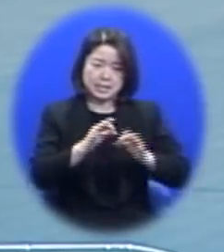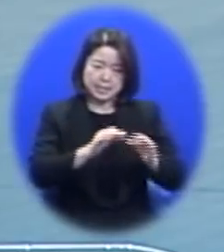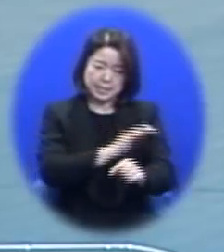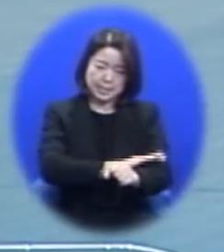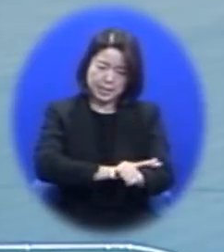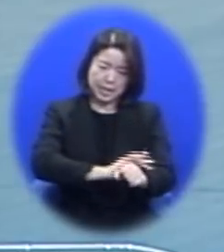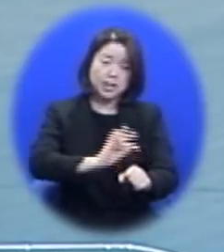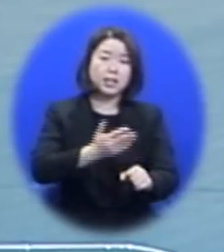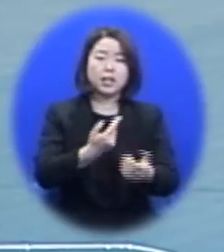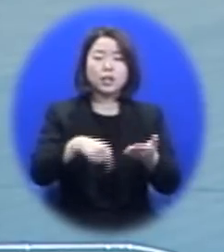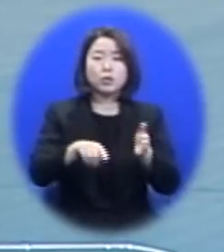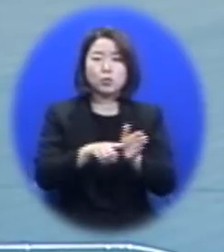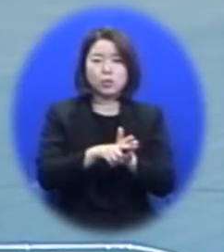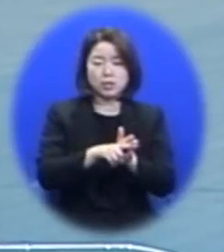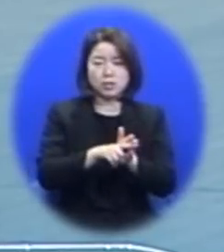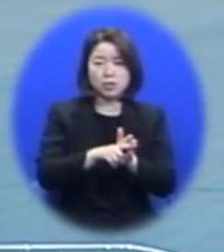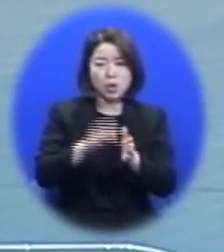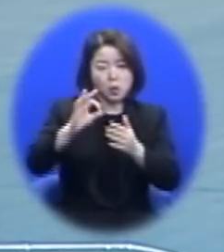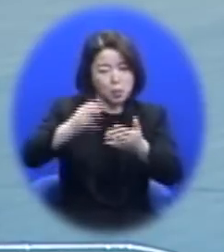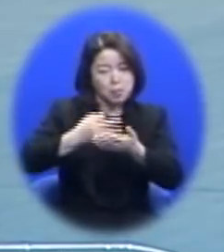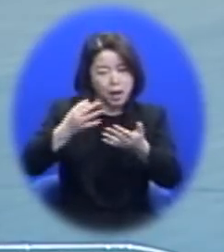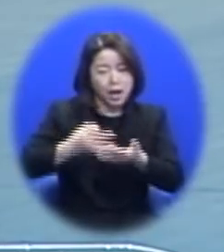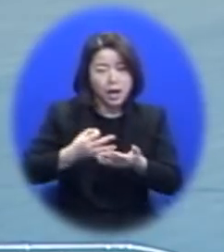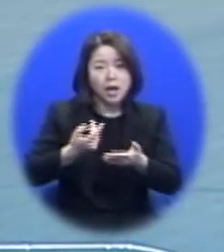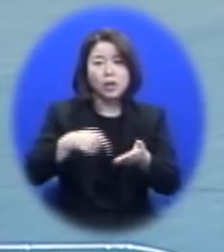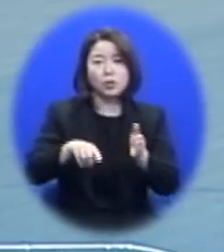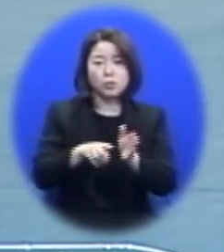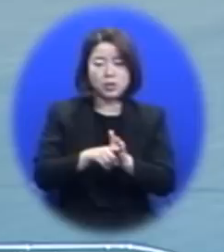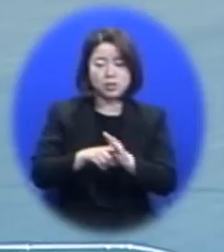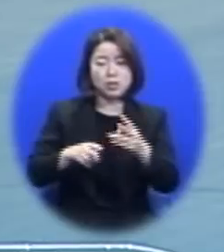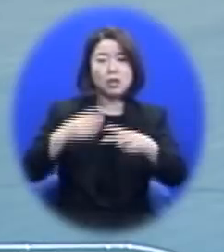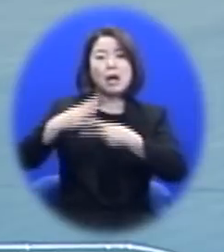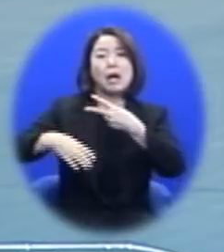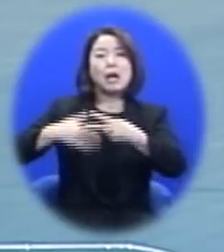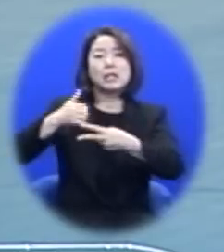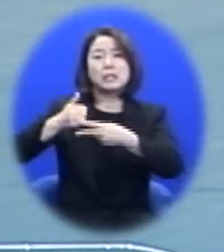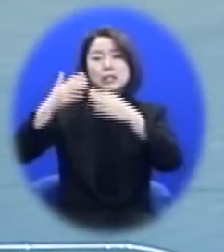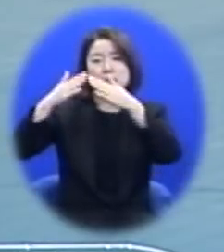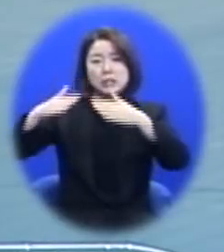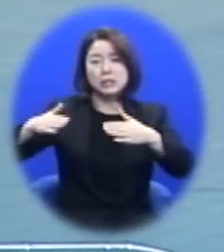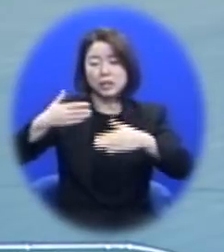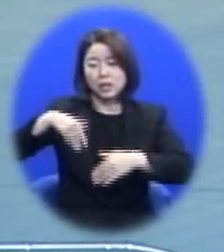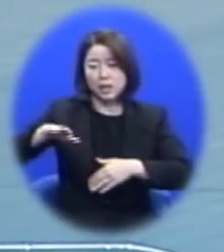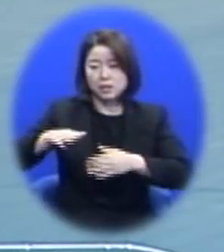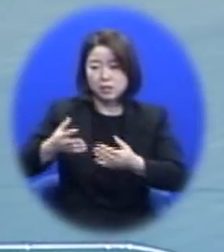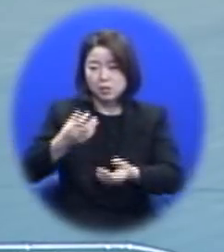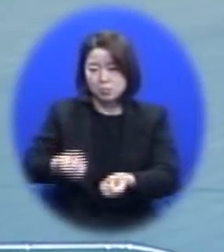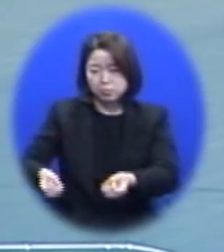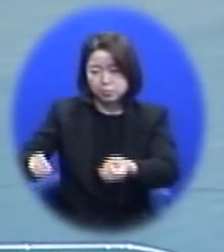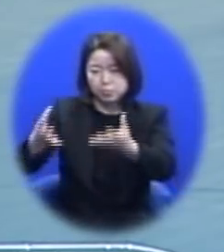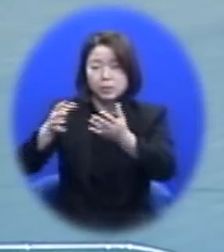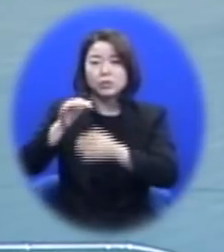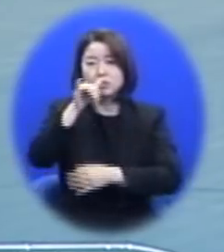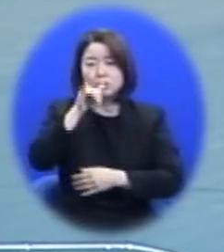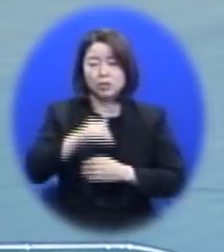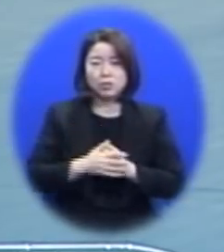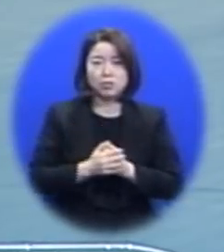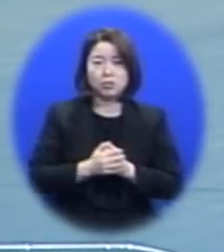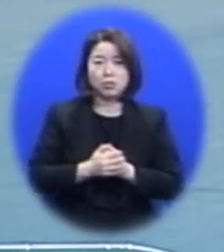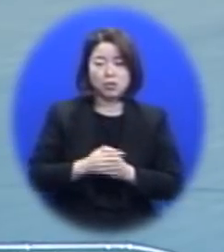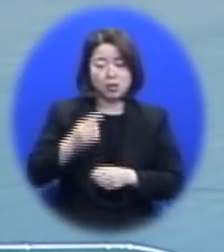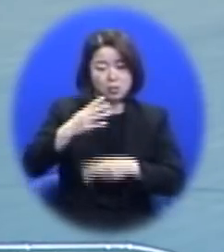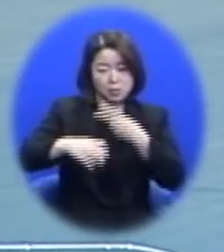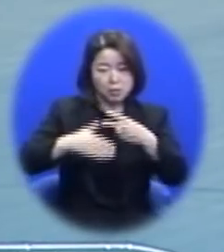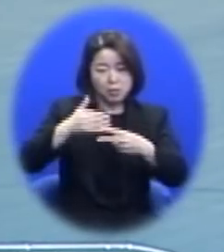돈 많이 벌게 해달라고 그리고 신전에 가서 제사를 드리는 겁니다. 그런데 그때 당시의 신전은